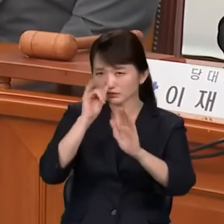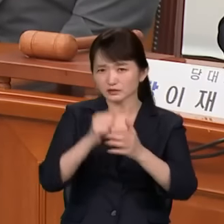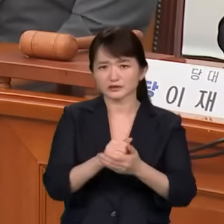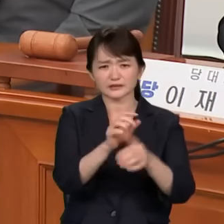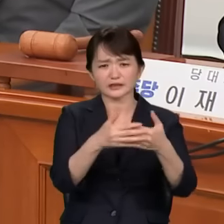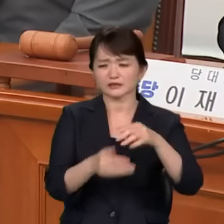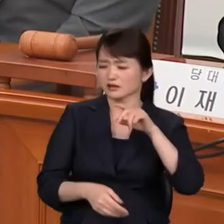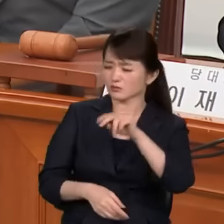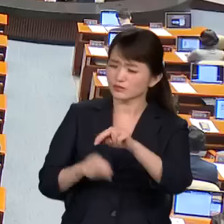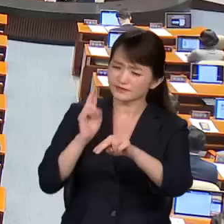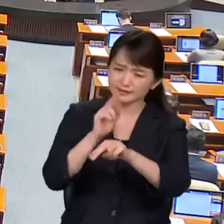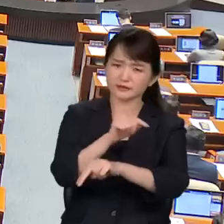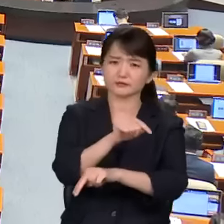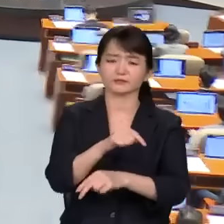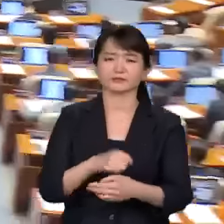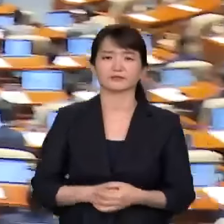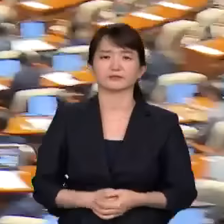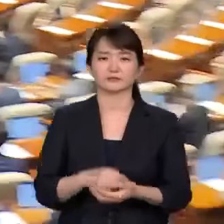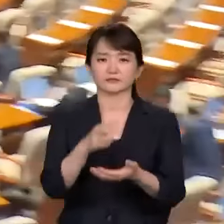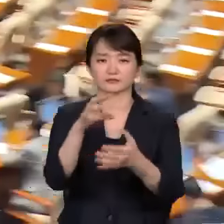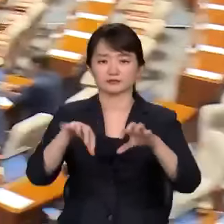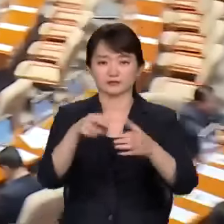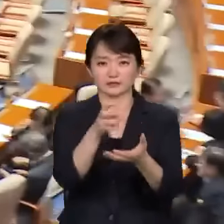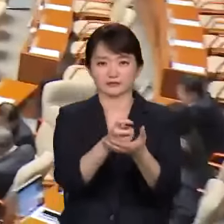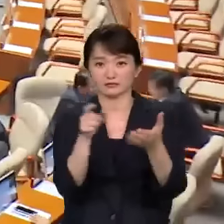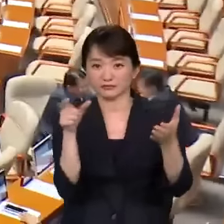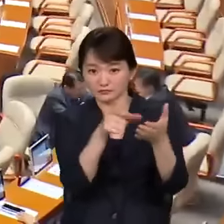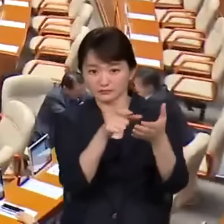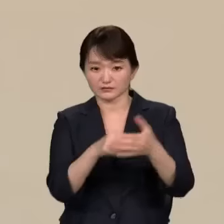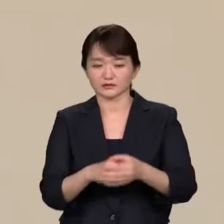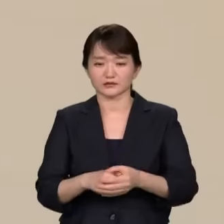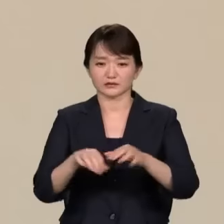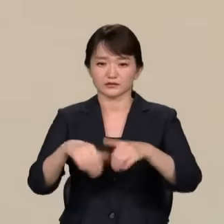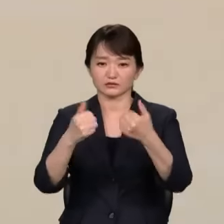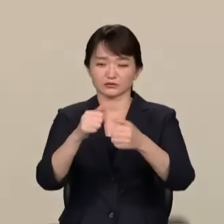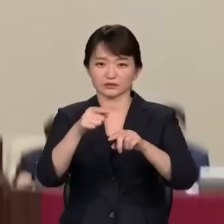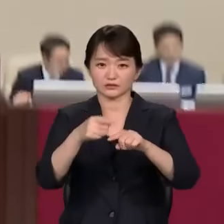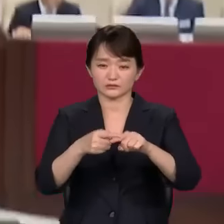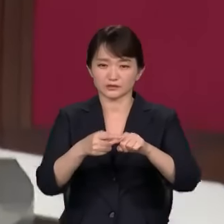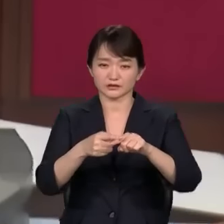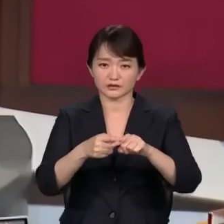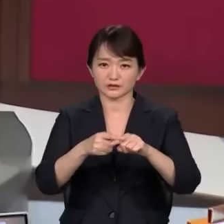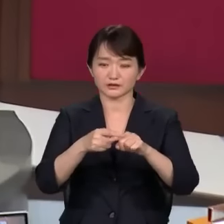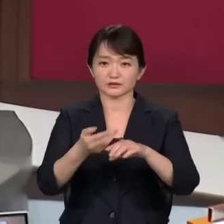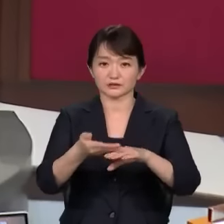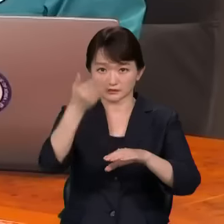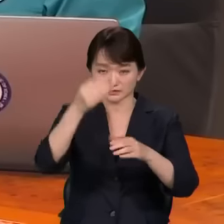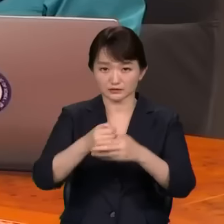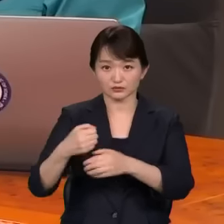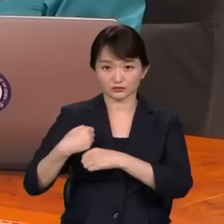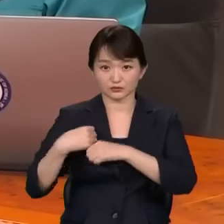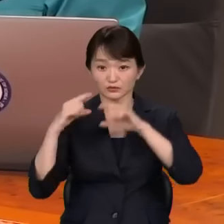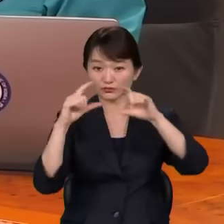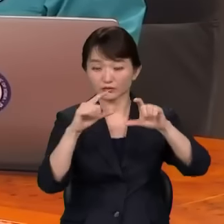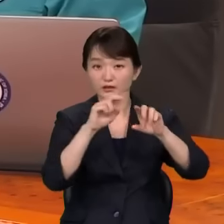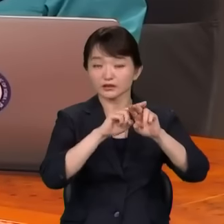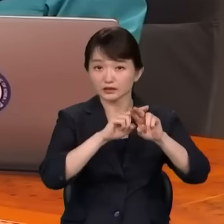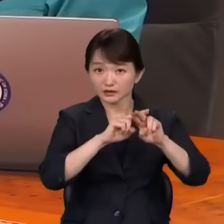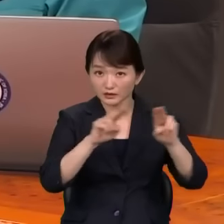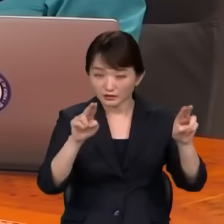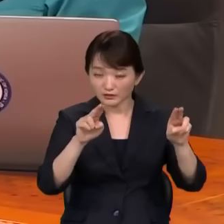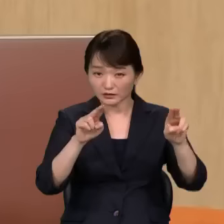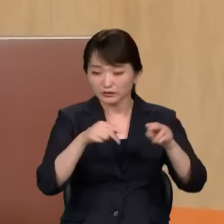공세라는 지적도 나옵니다. 헌법에 따르면 국회가 재적 의원 과반수 찬성으로 계엄령 해제를 요구하면 대통령은 계엄을